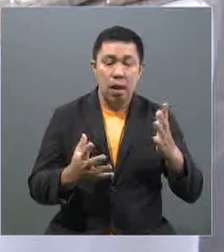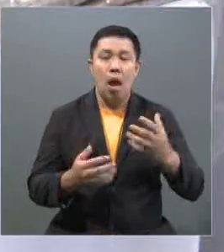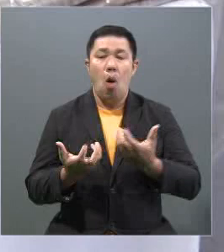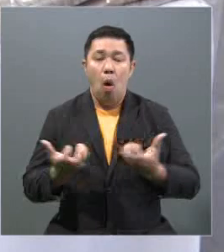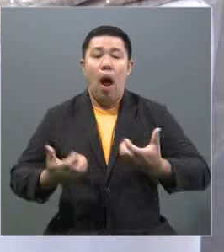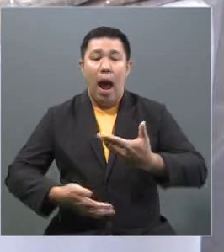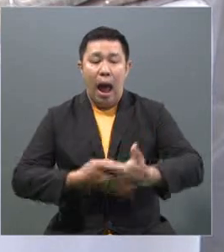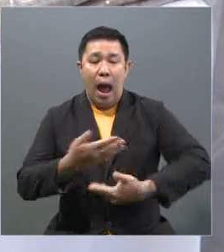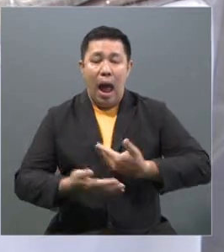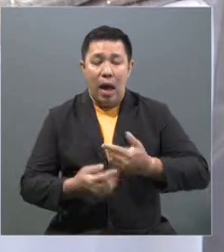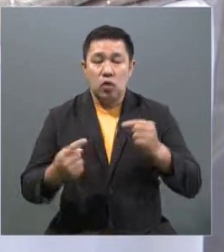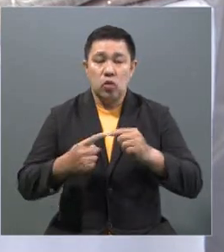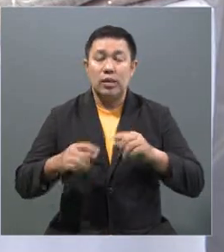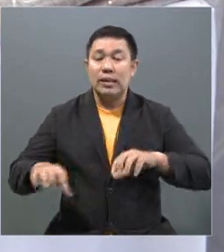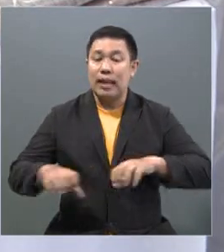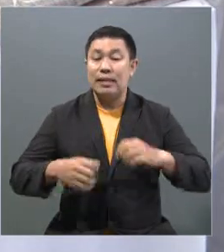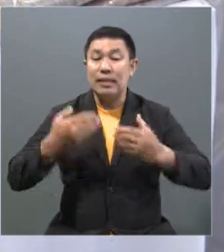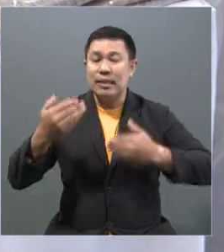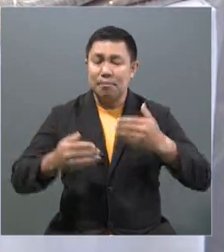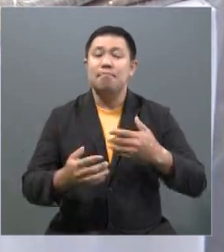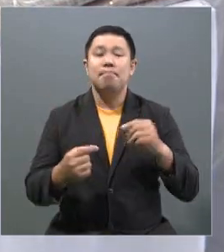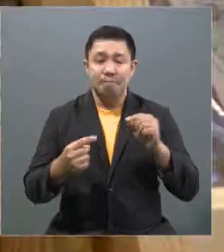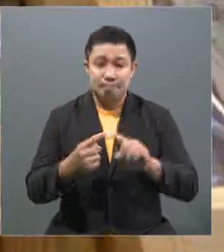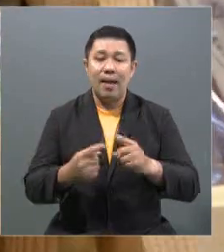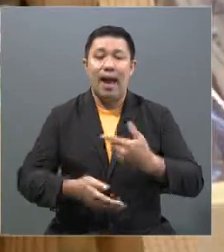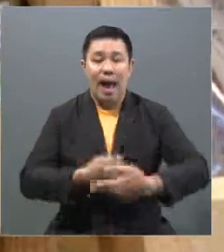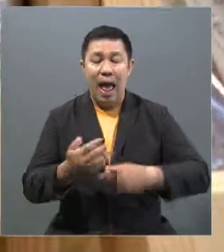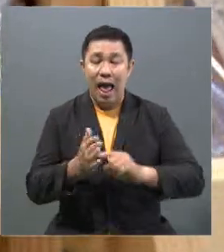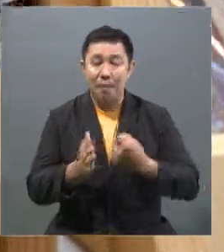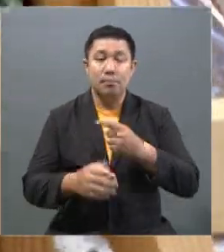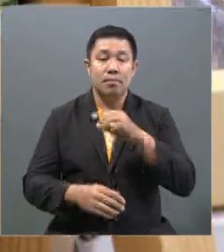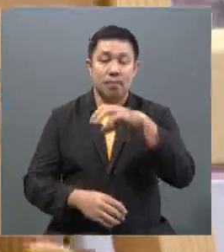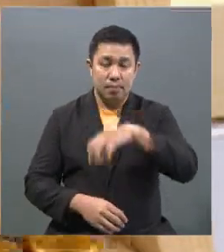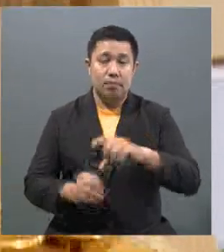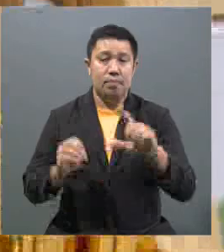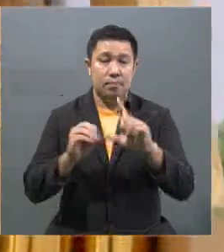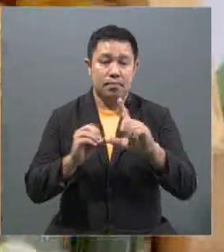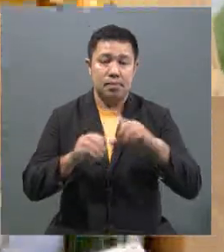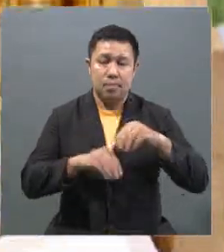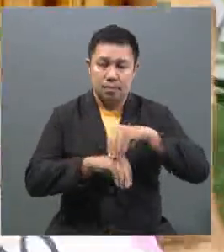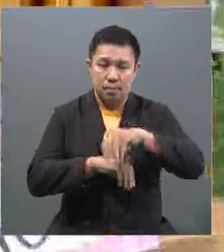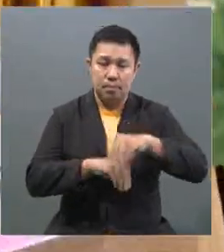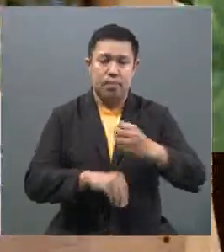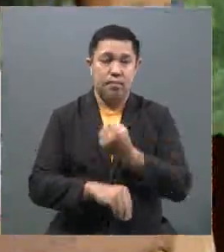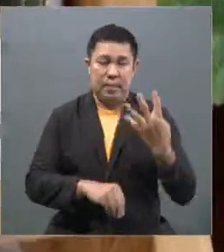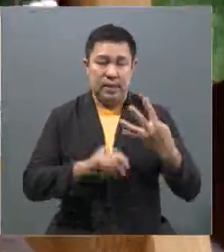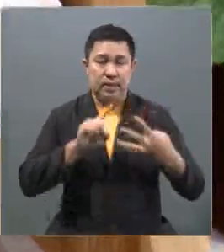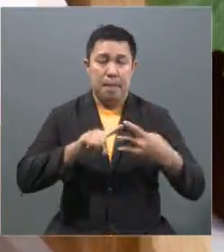ในช่วงจัดกิจกรรมตลอดเดือนเมษายนโดยกิจกรรมนำร่องที่โลตัส4สาขานอกจาก